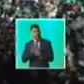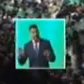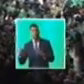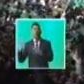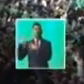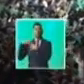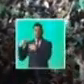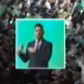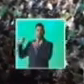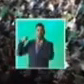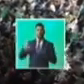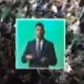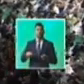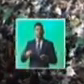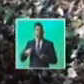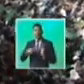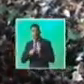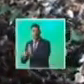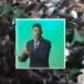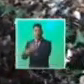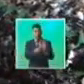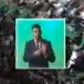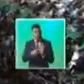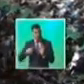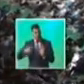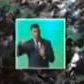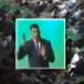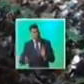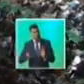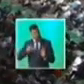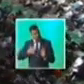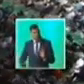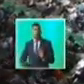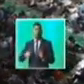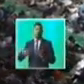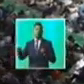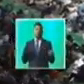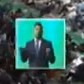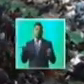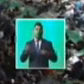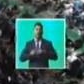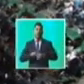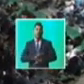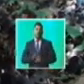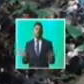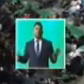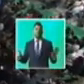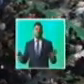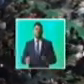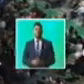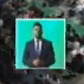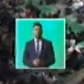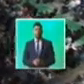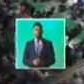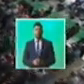αυτή την τοποθέτηση οι πολίτες υπάρχει ένα ενδεχόμενο να μην εμπιστευτούν το ΠΑΣΟΚ? Δηλαδή, κάποιος ο οποίος